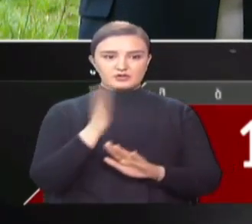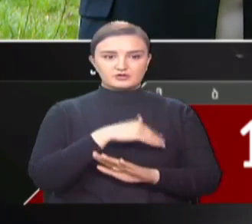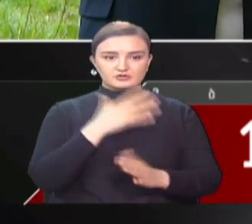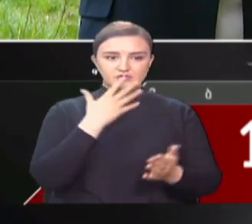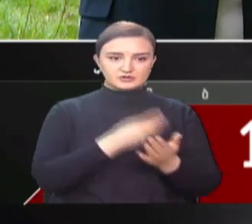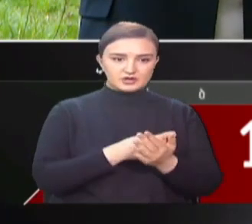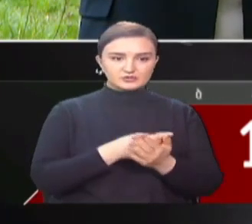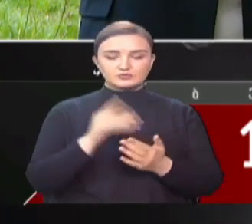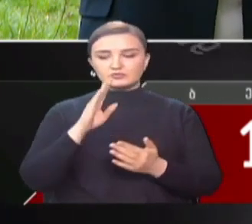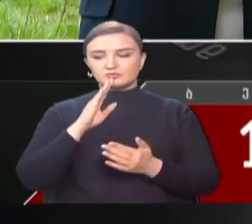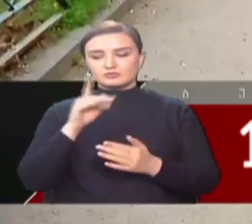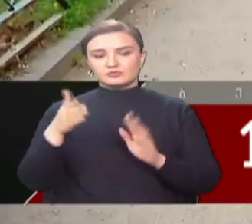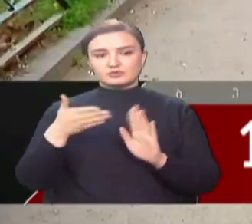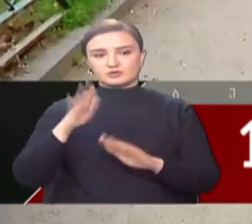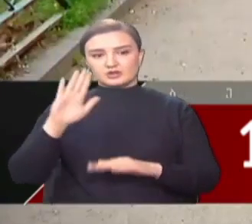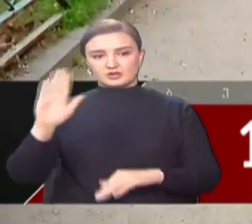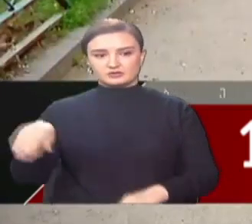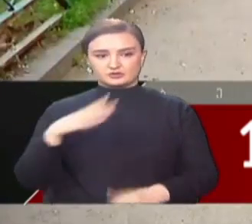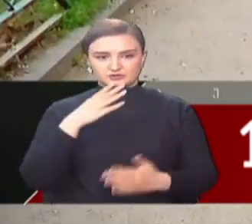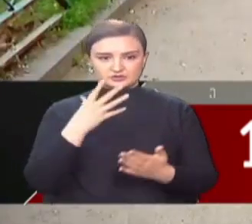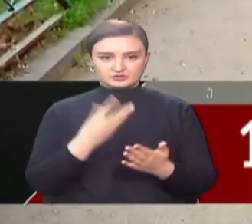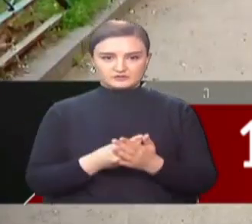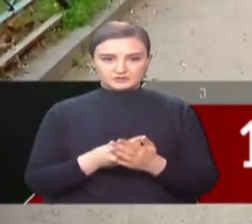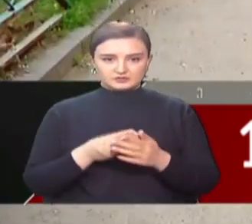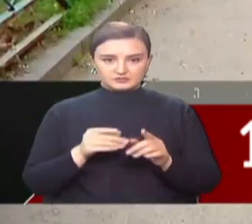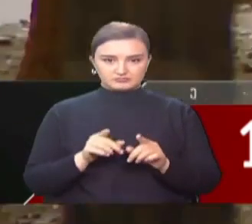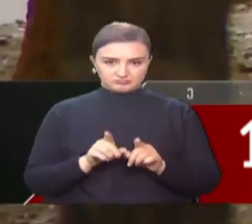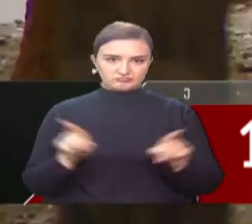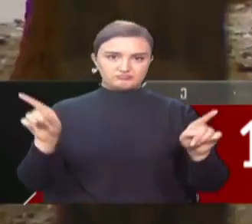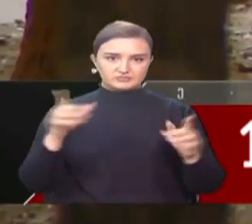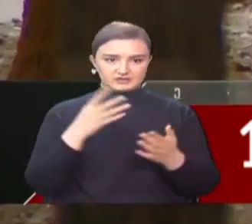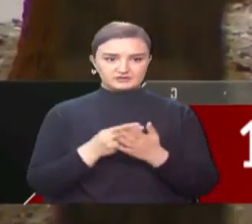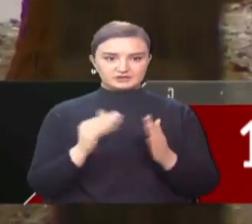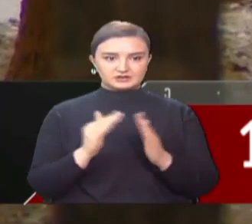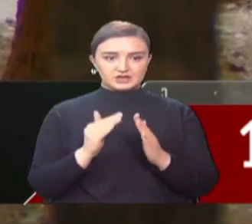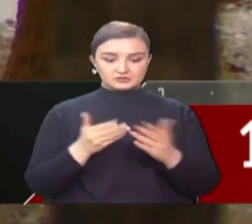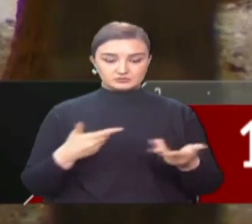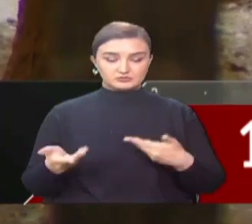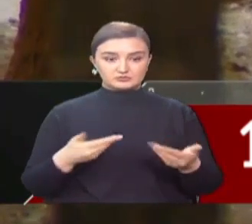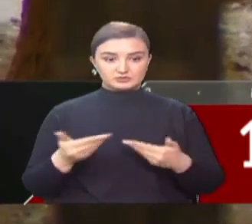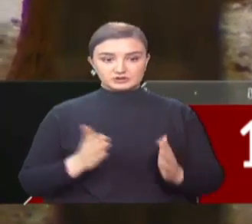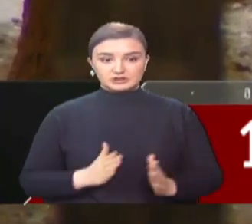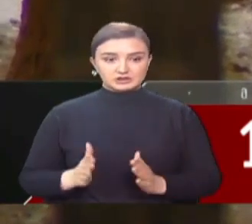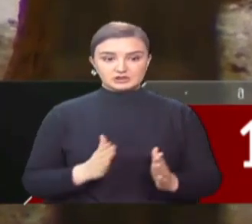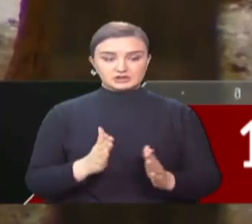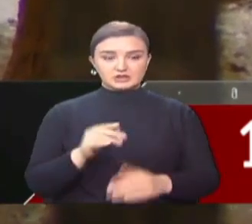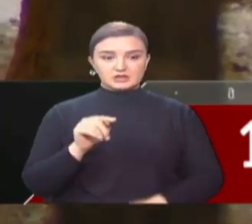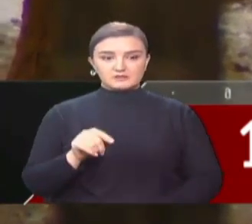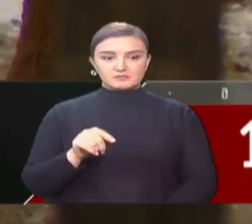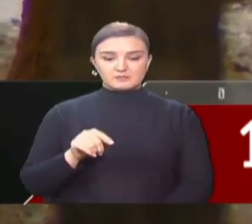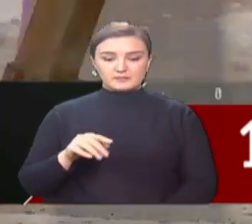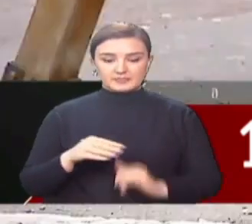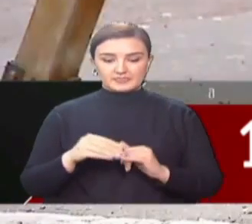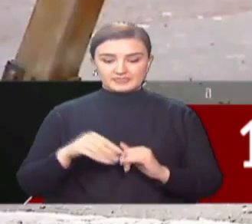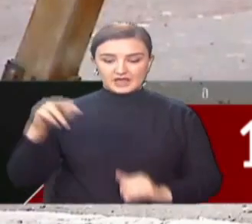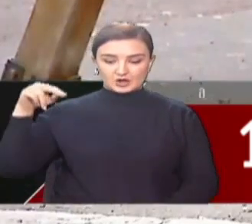თავის სახლში, ხოლო 12 წლის გოგონა მისი სახლისკენ წავიდა. სახლისკენ მიმავალ გზაზე მას აღნიშნული ტერიტორია